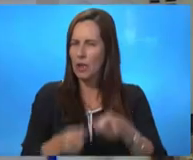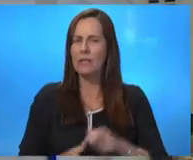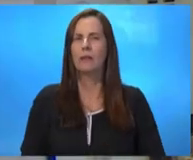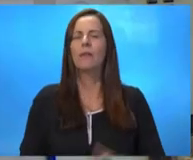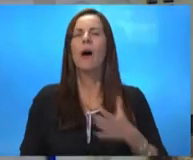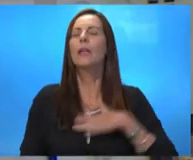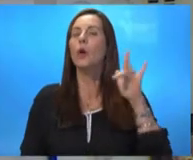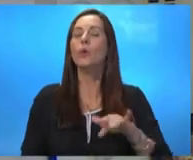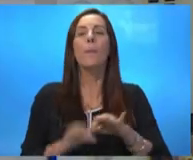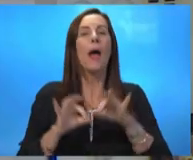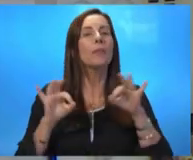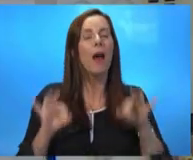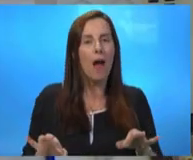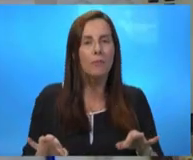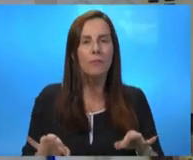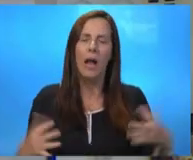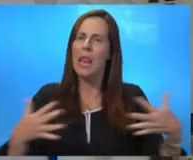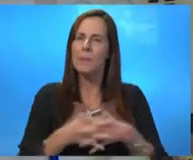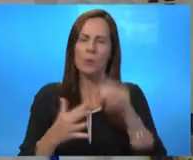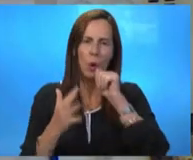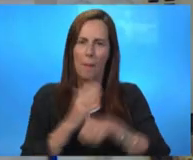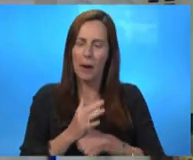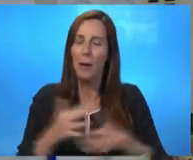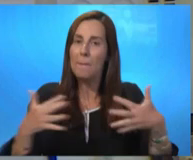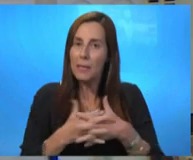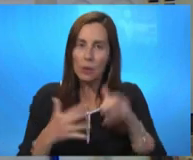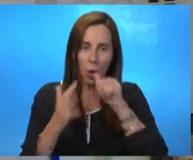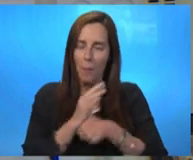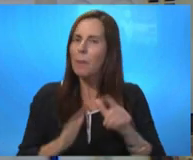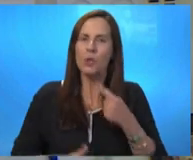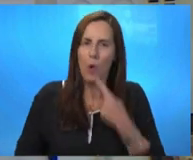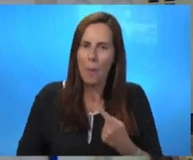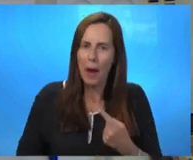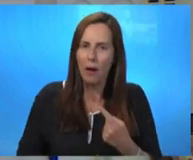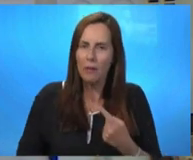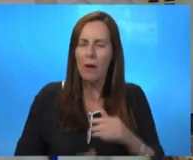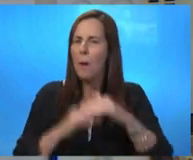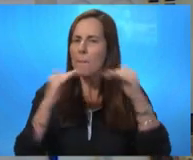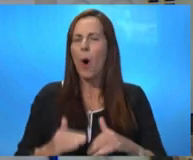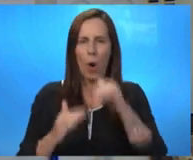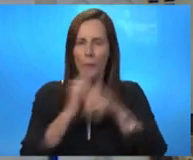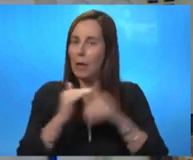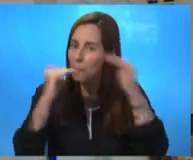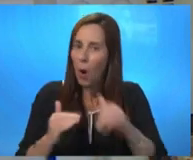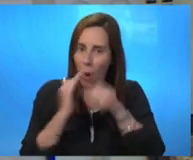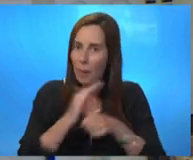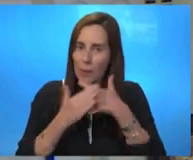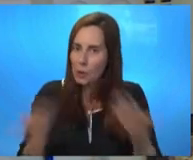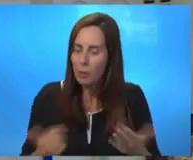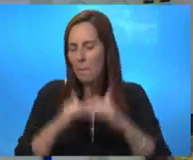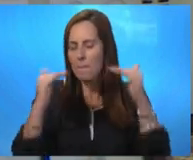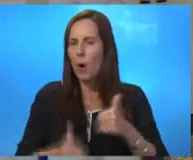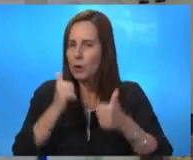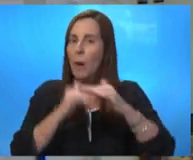התנגדנו מלכתחילה למיזוג הבנקים. מיזוג בנקים, המשמעות שלו, פחות בנקים. פחות בנקים, פחות תחרות.